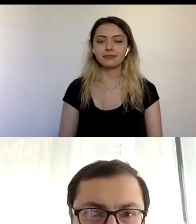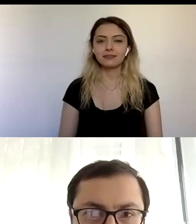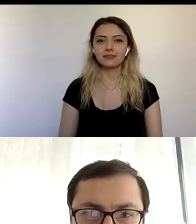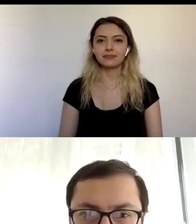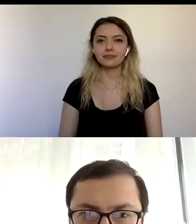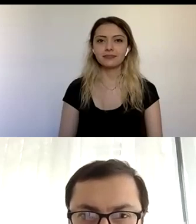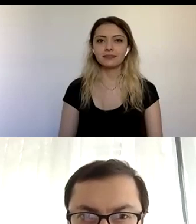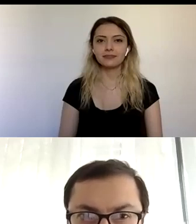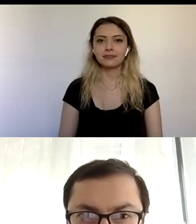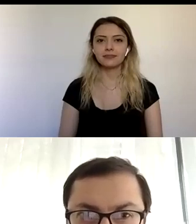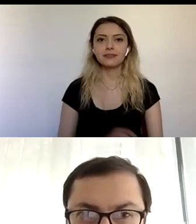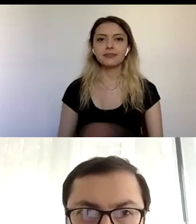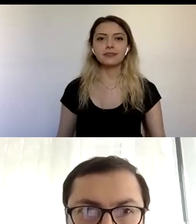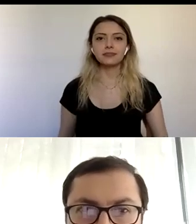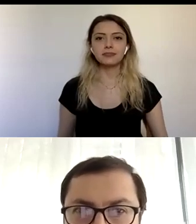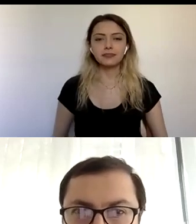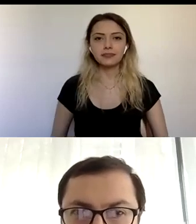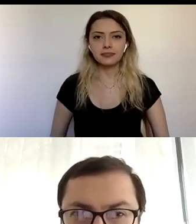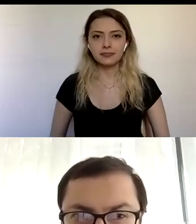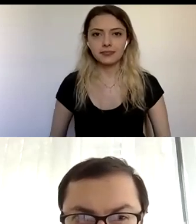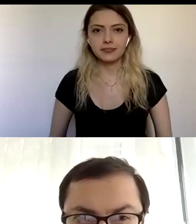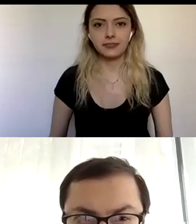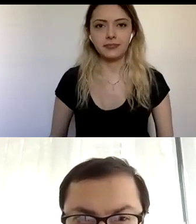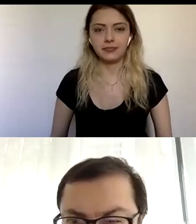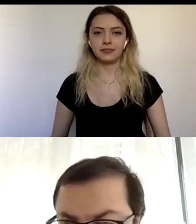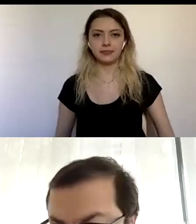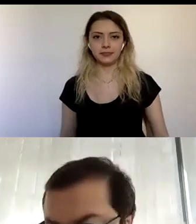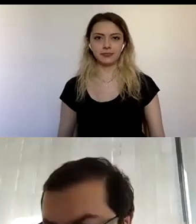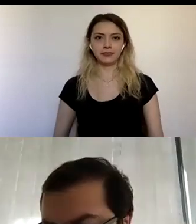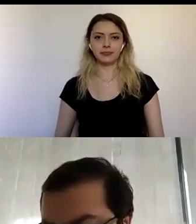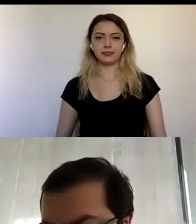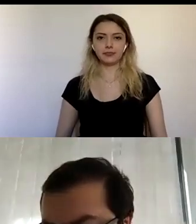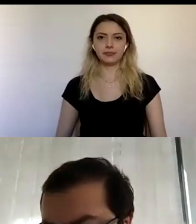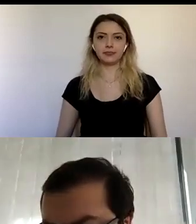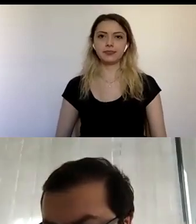Şu an ekranlarınızda görüyor olmalısınız. Toplantı